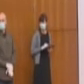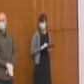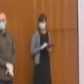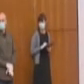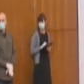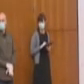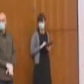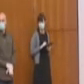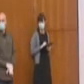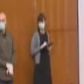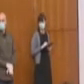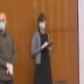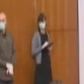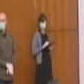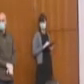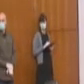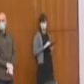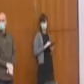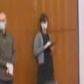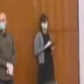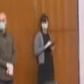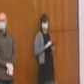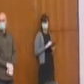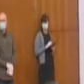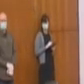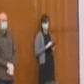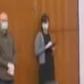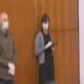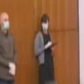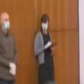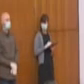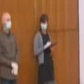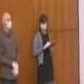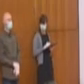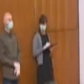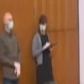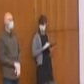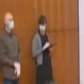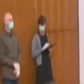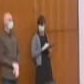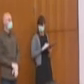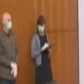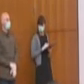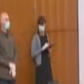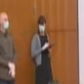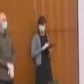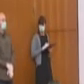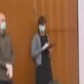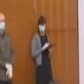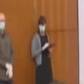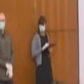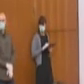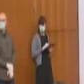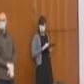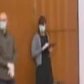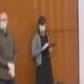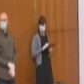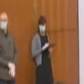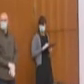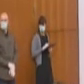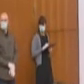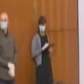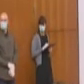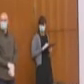dalje da rade sa njima. Imamo, evo, javili su se našoj redakciji ljudi koji kažu da je 8 putnika iz Srbije da su zarobljeni